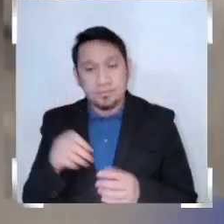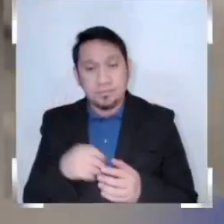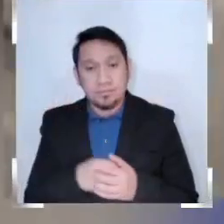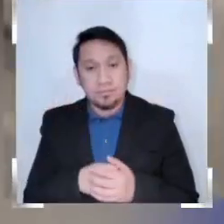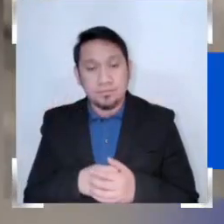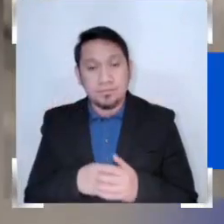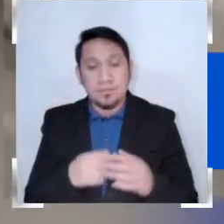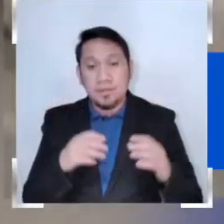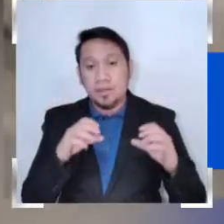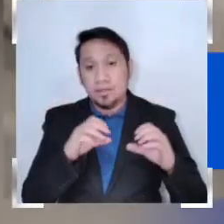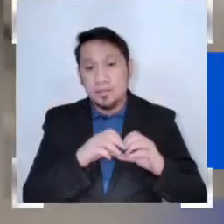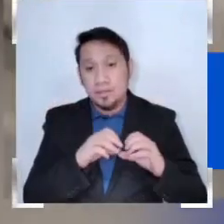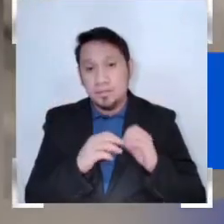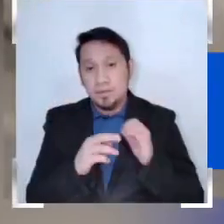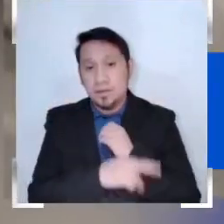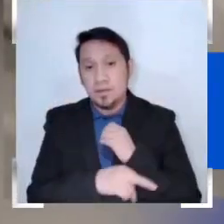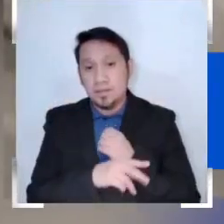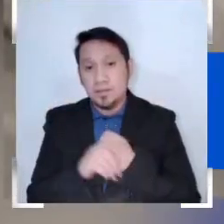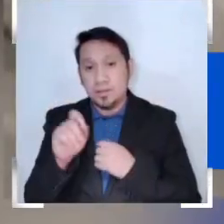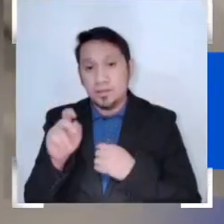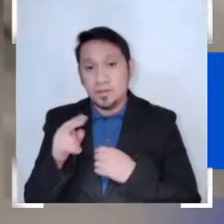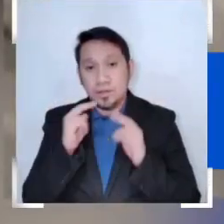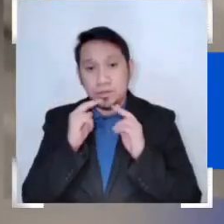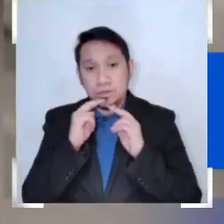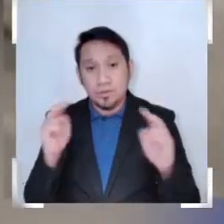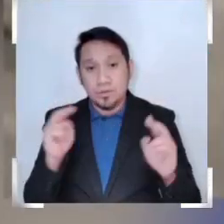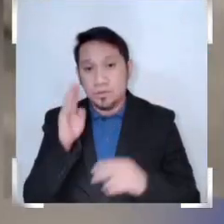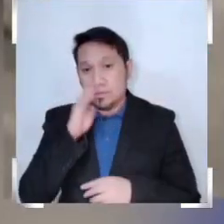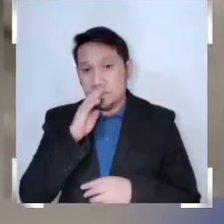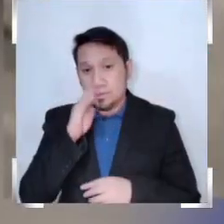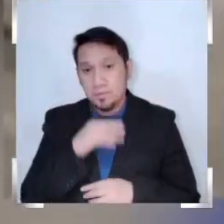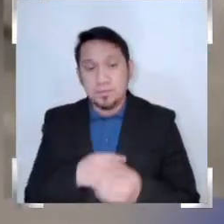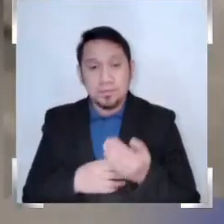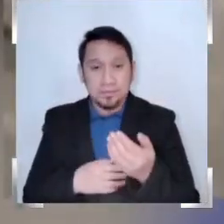Regional TV, Balitang Bicolandia, Jessica Calinog, ang inyong saksi.